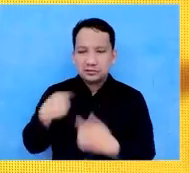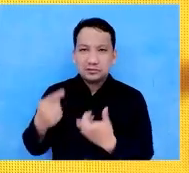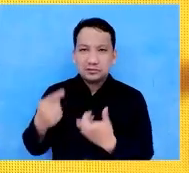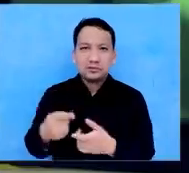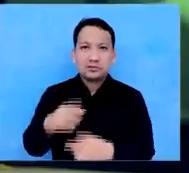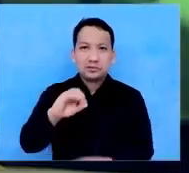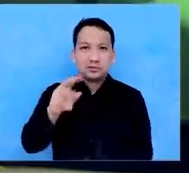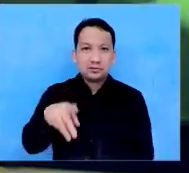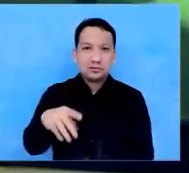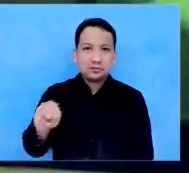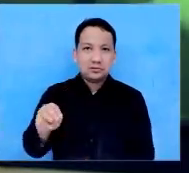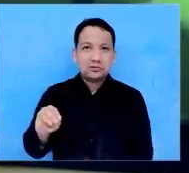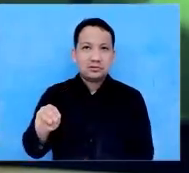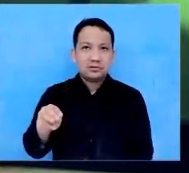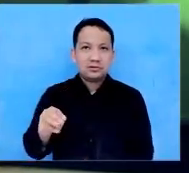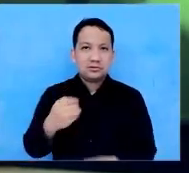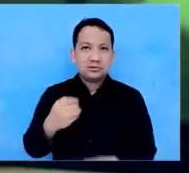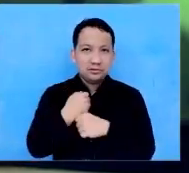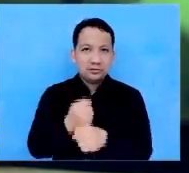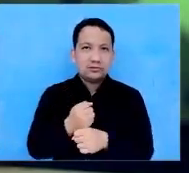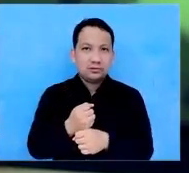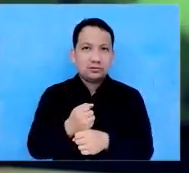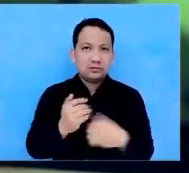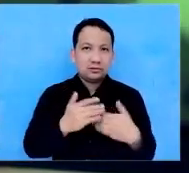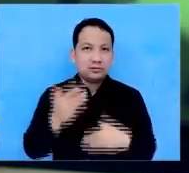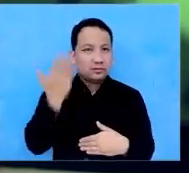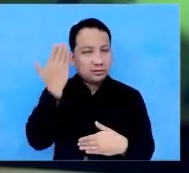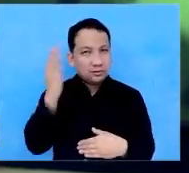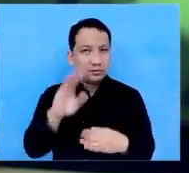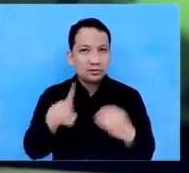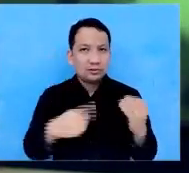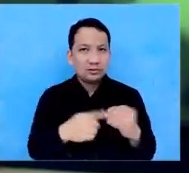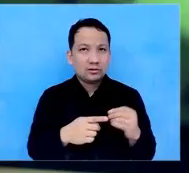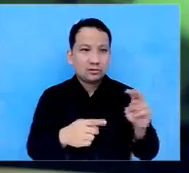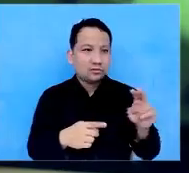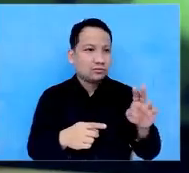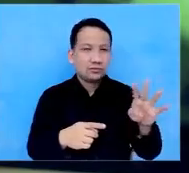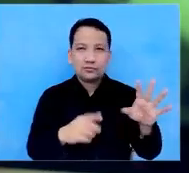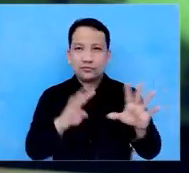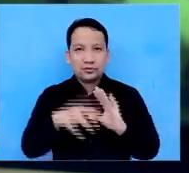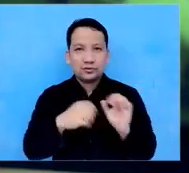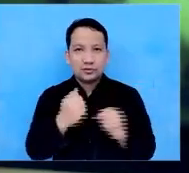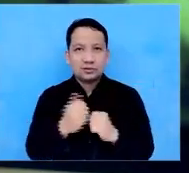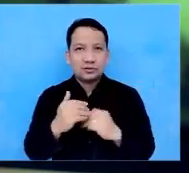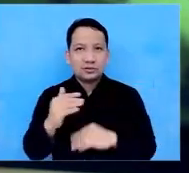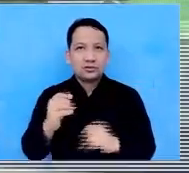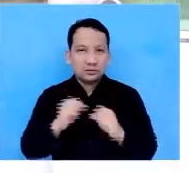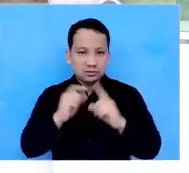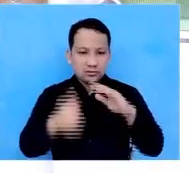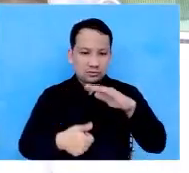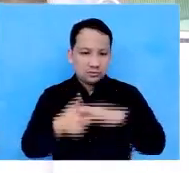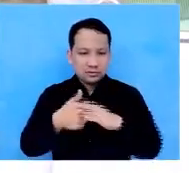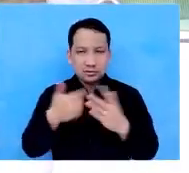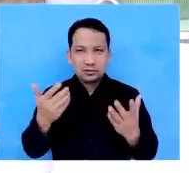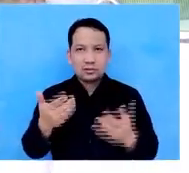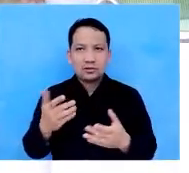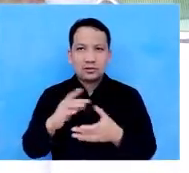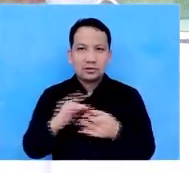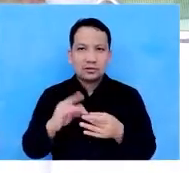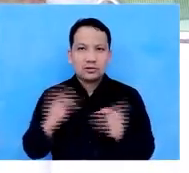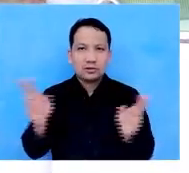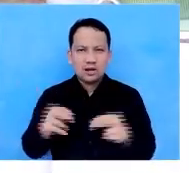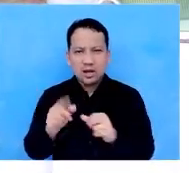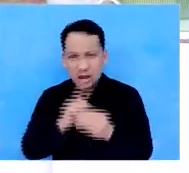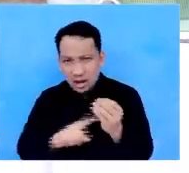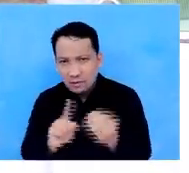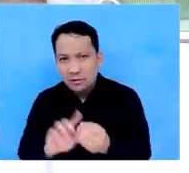OPM industry. Actually, sabi nila, gawa ka lang ng gawa. Kasi hindi mo masasabi, 2, 3, 4 years from now, bigla mag-hit yung kanta mo. Kwentuhan mo kami ng konti tungkol